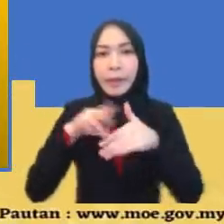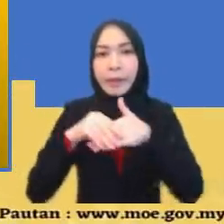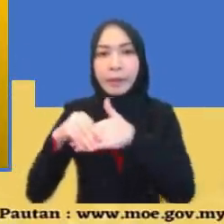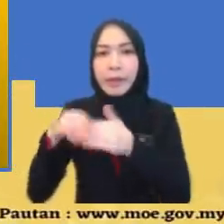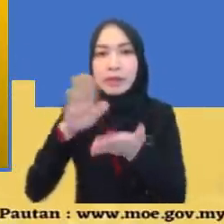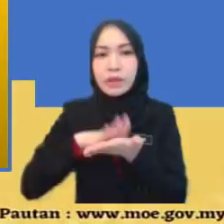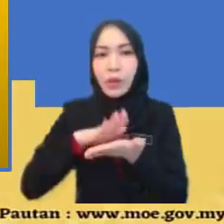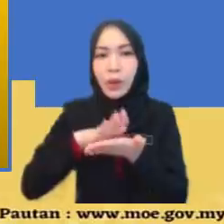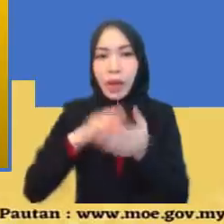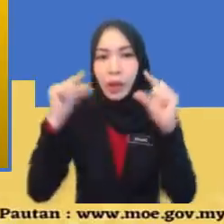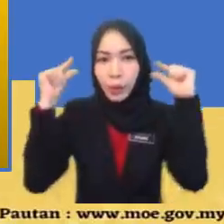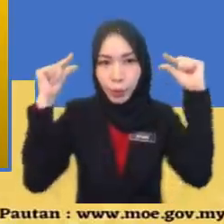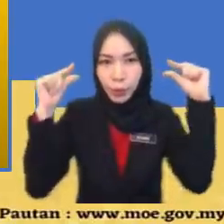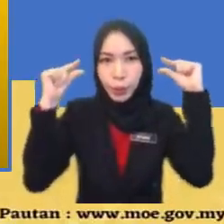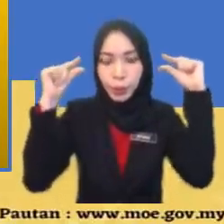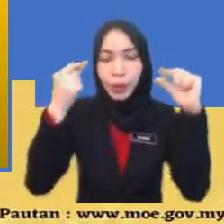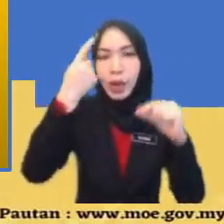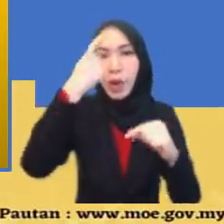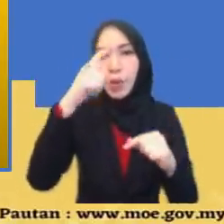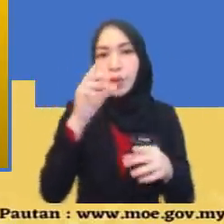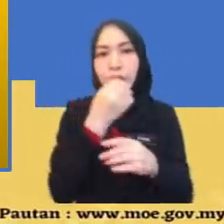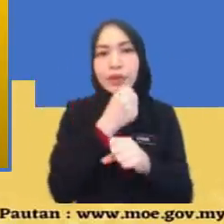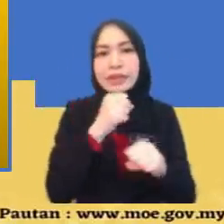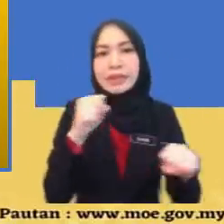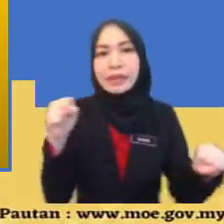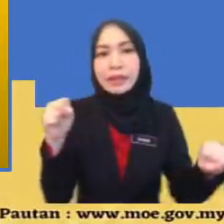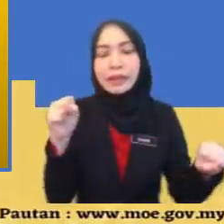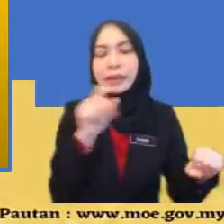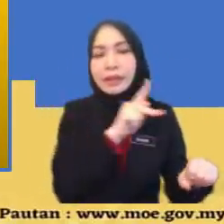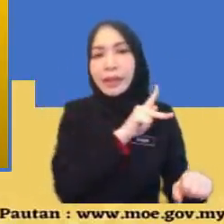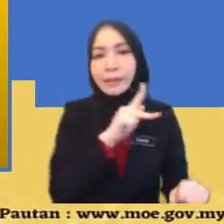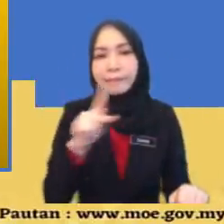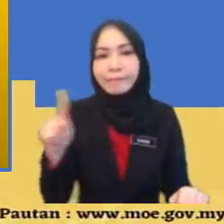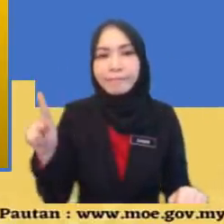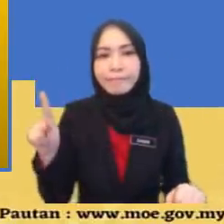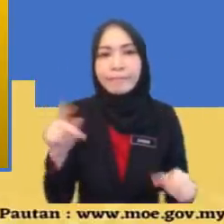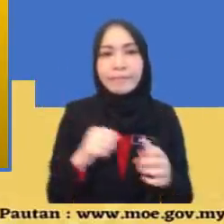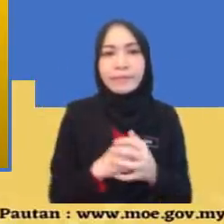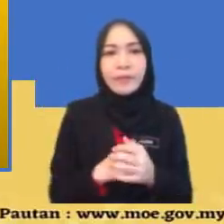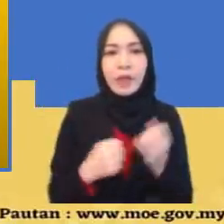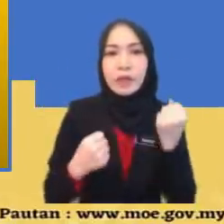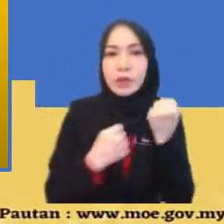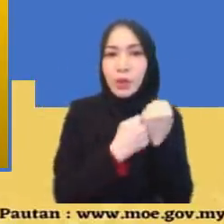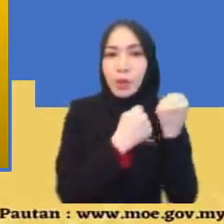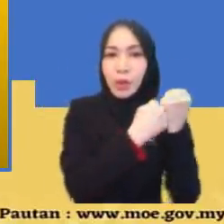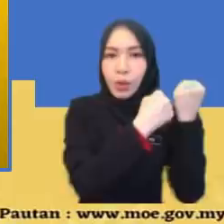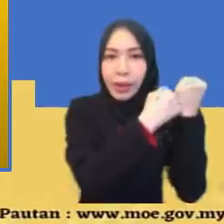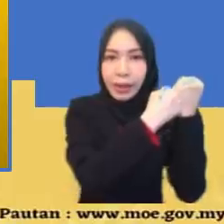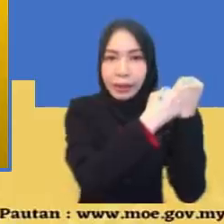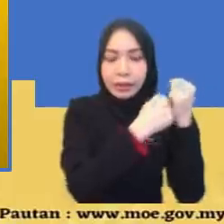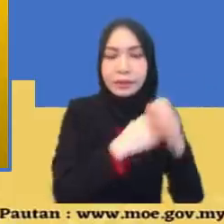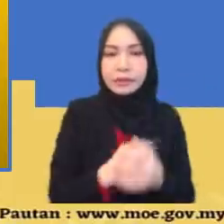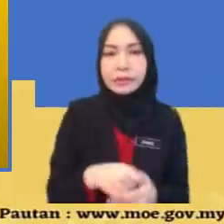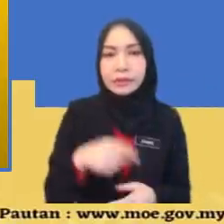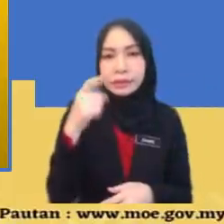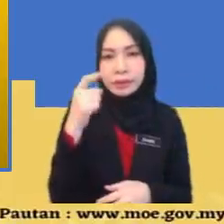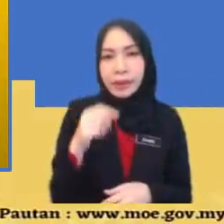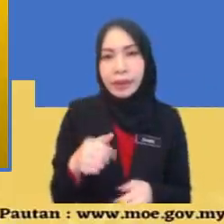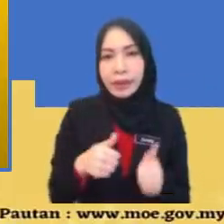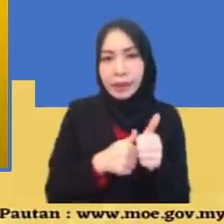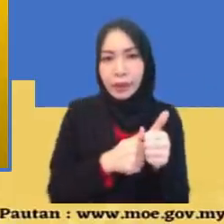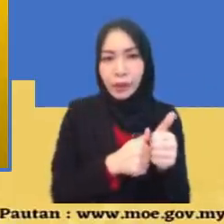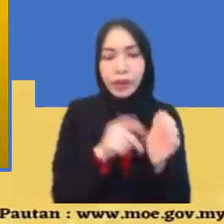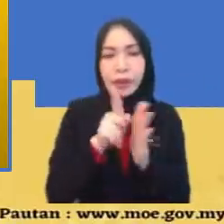untuk menyediakan mekanisme serta menyediakan mekanisme hubungan mengikut keupayaan organisasi